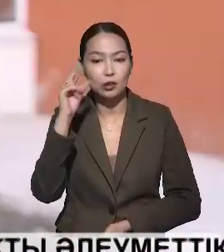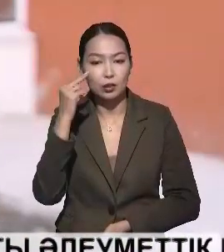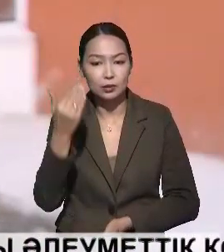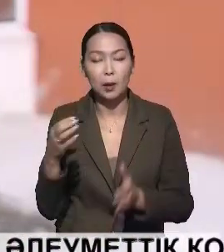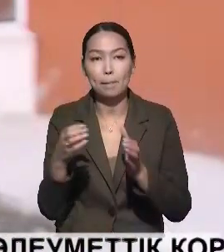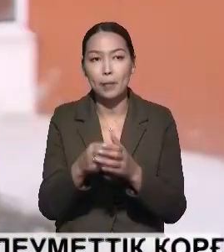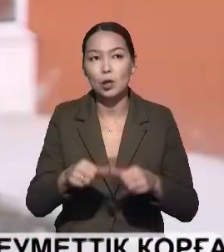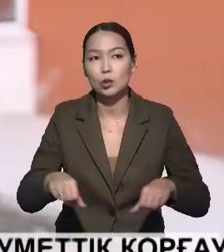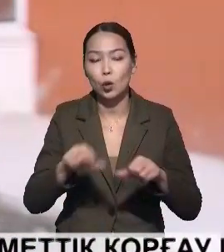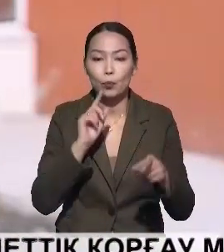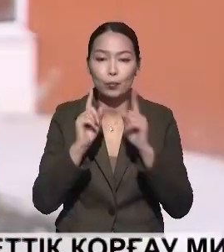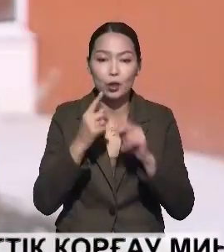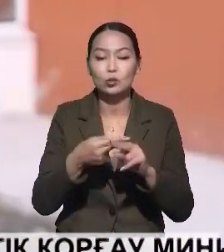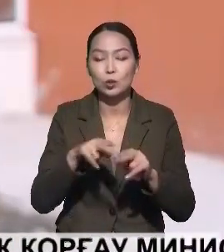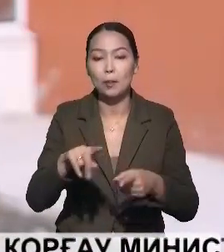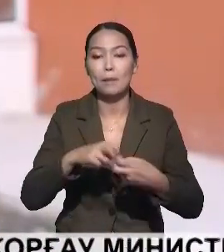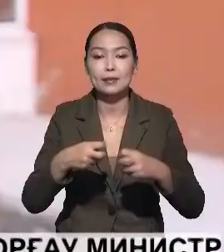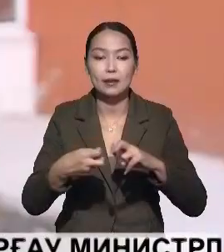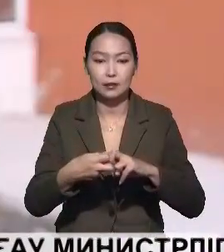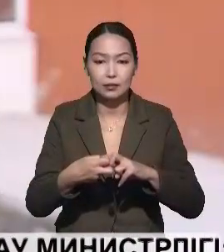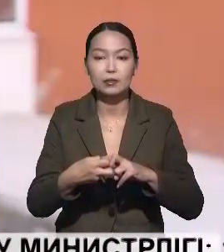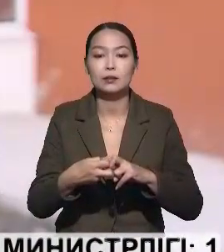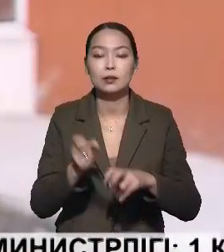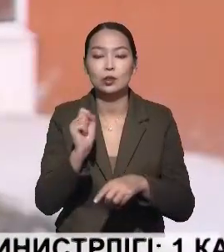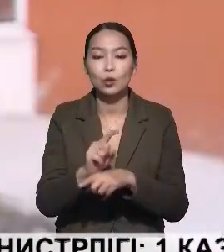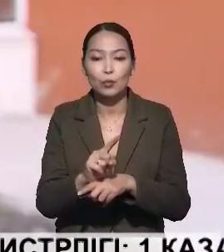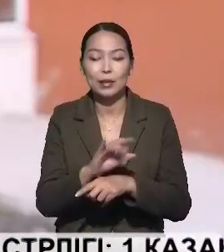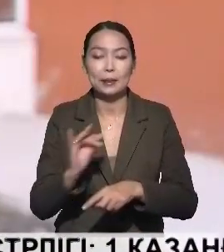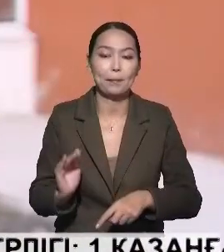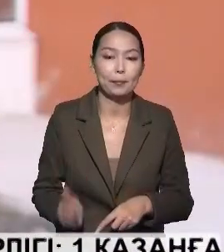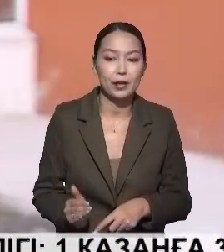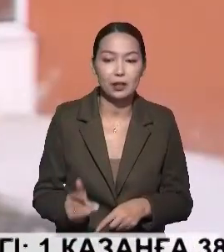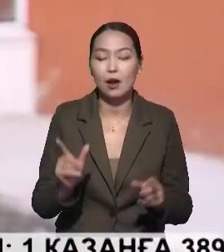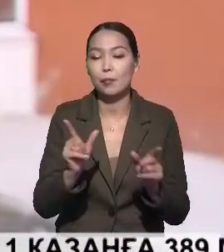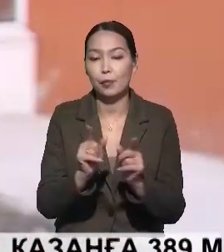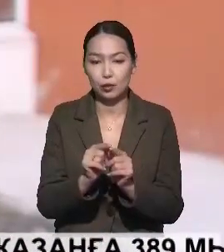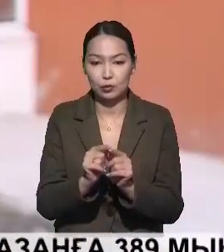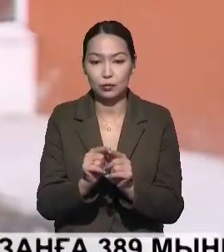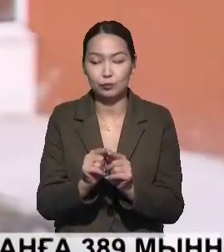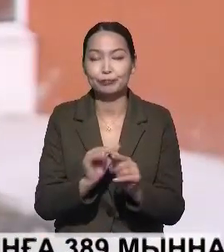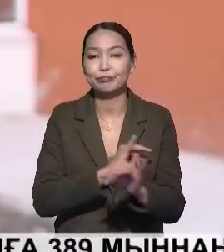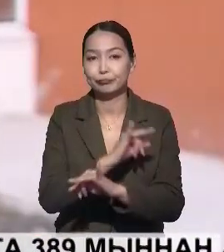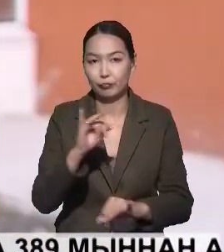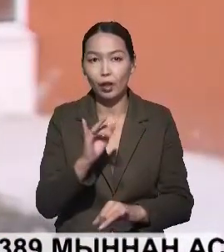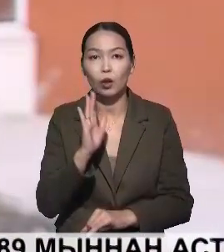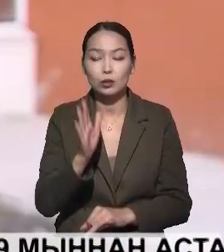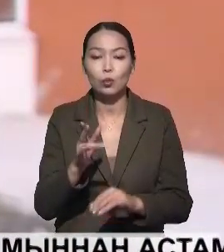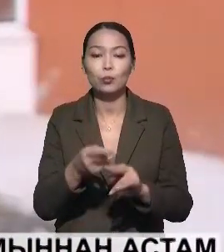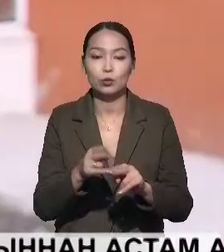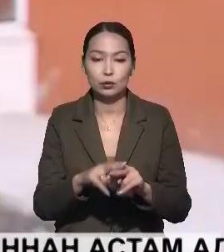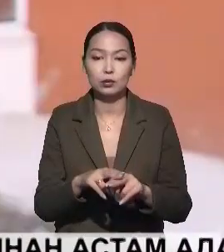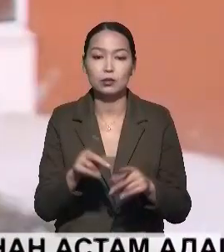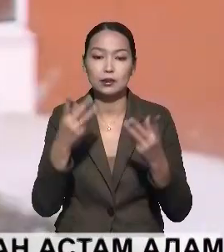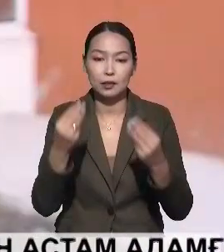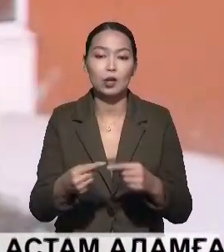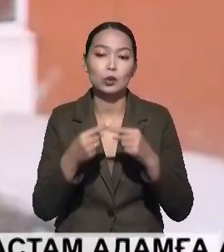бақылау комиссиясының отырысында осы мәселе тапсырыс беруші мен мердігермен талқыланатын болады. Және сол кезде